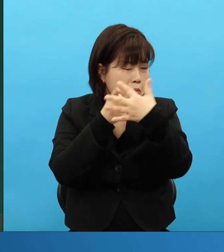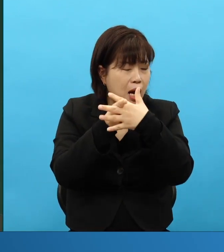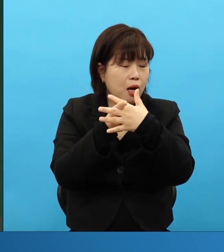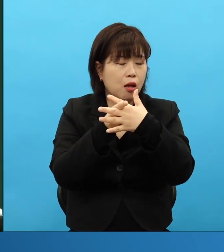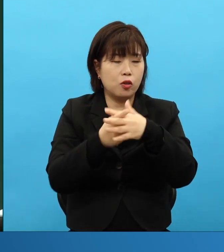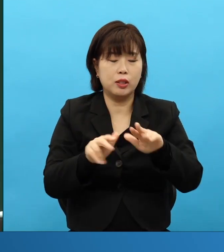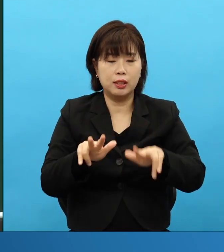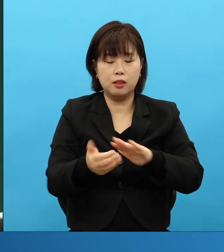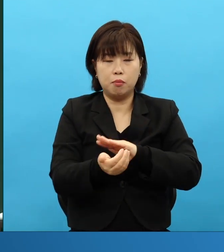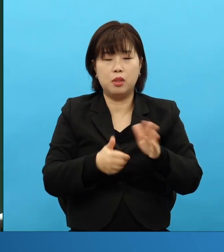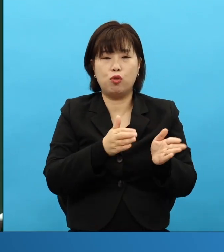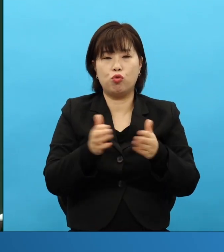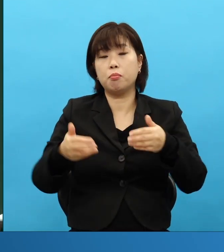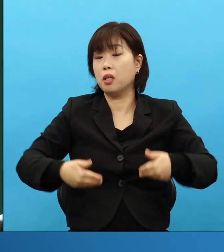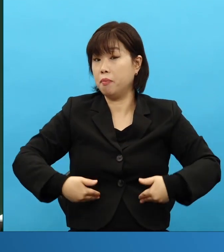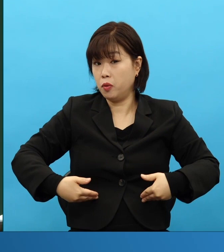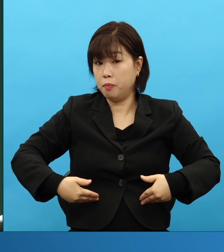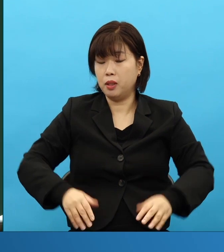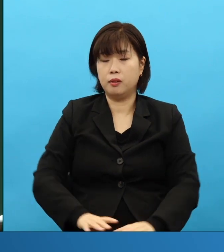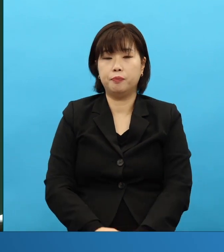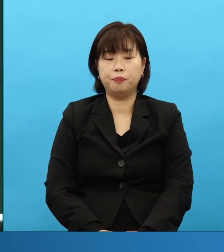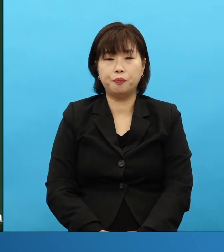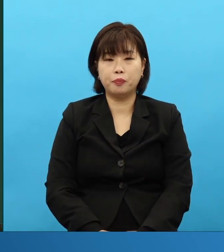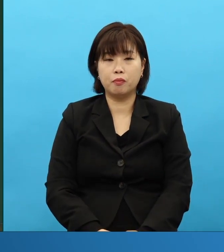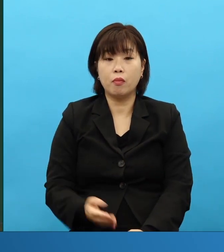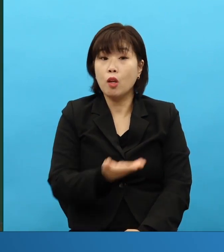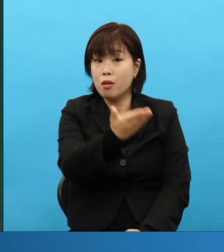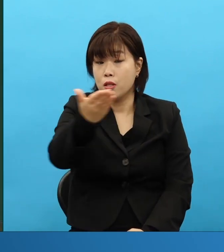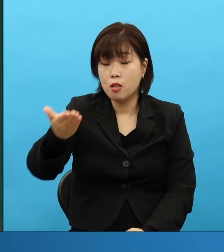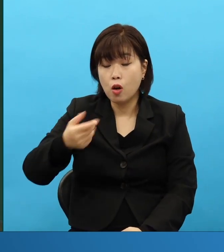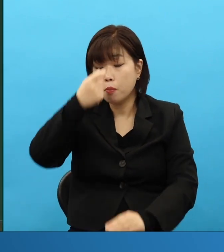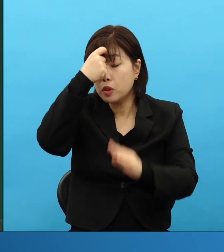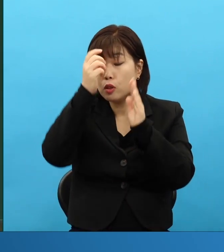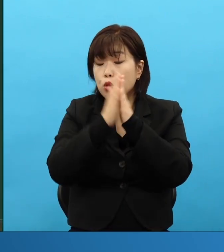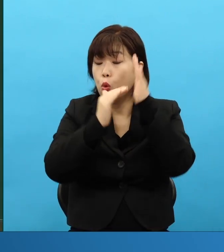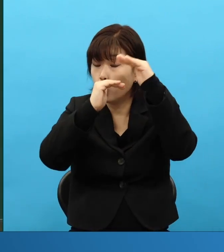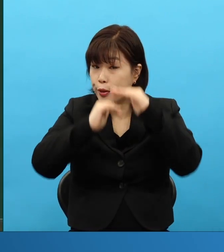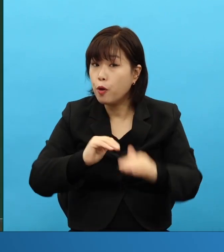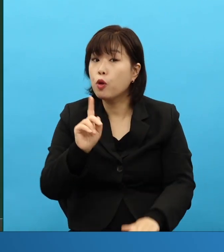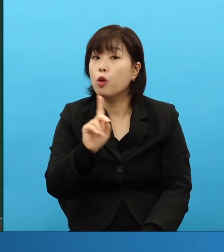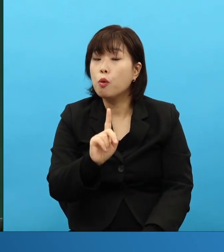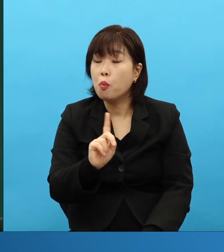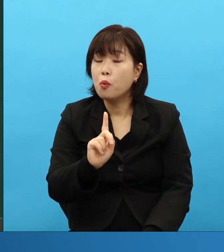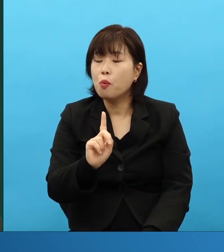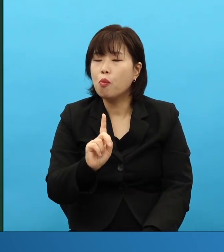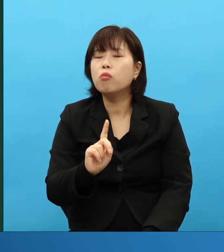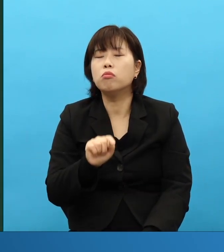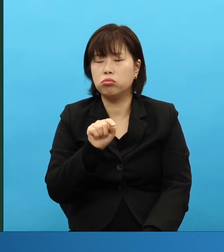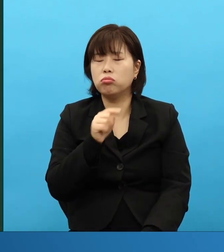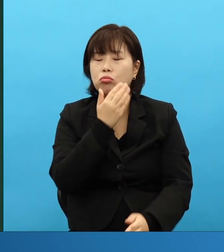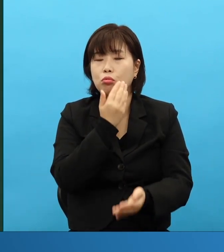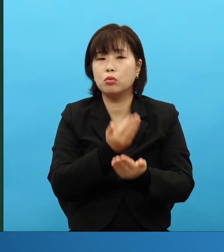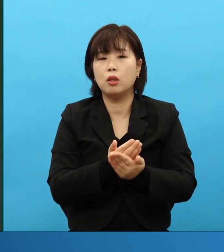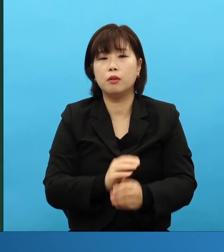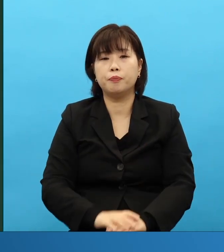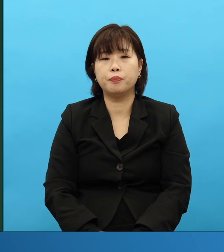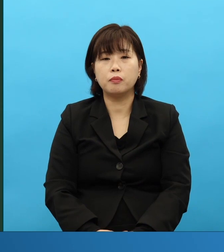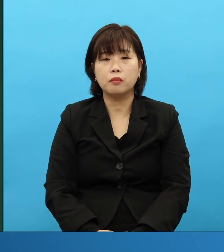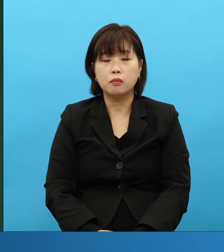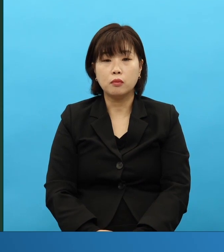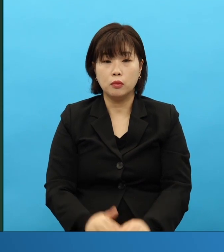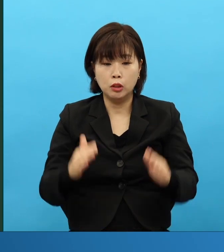어떤 기도를 해야 됩니까? And so what kind of prayer must you pray? 이게 중요하거든요. That's what's important. 늘 집에 가면 말하는